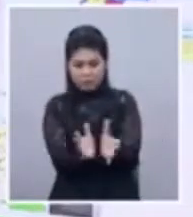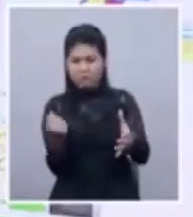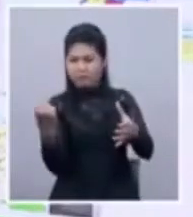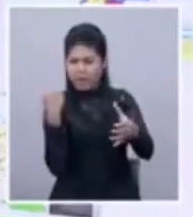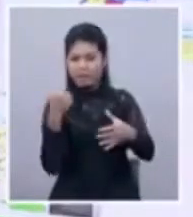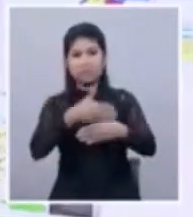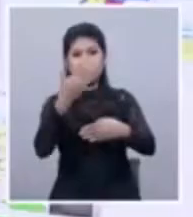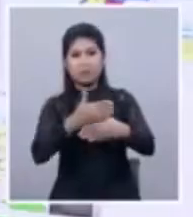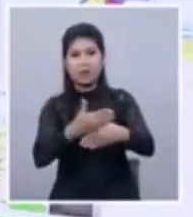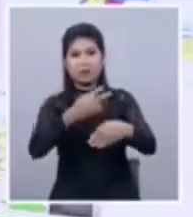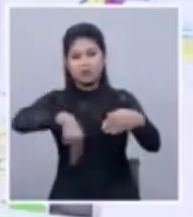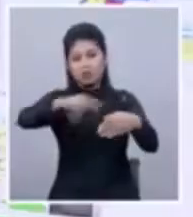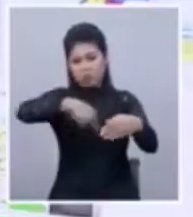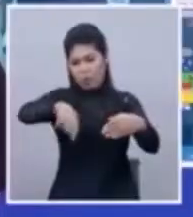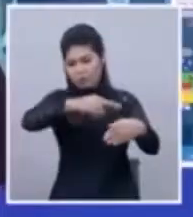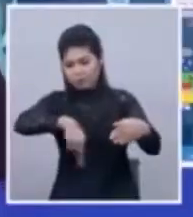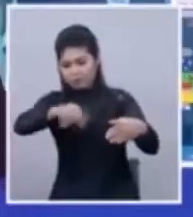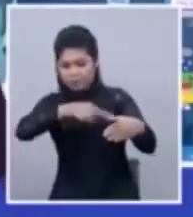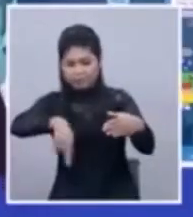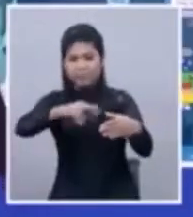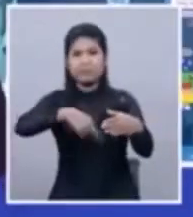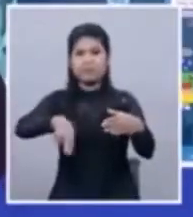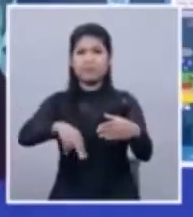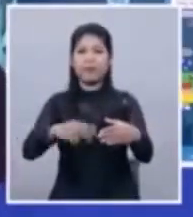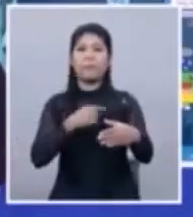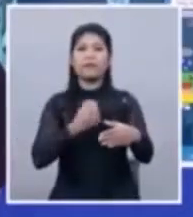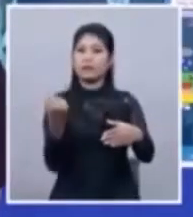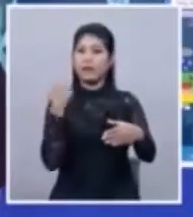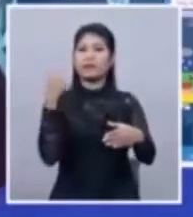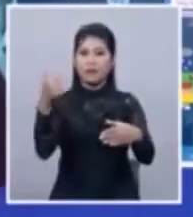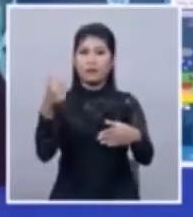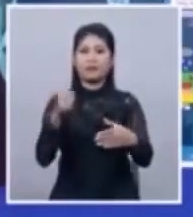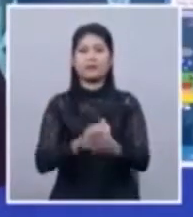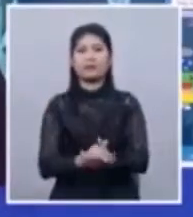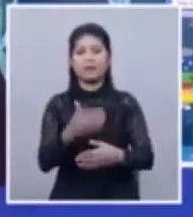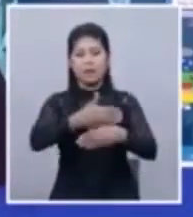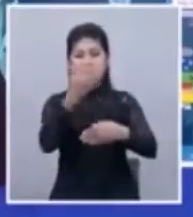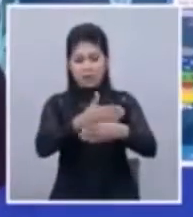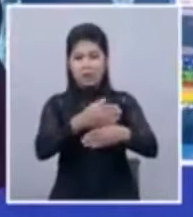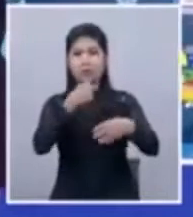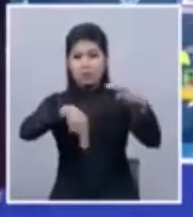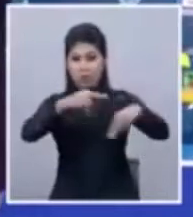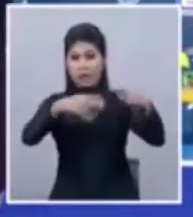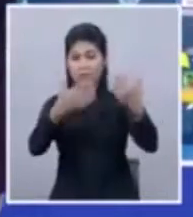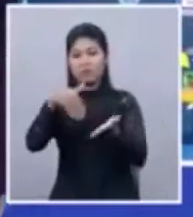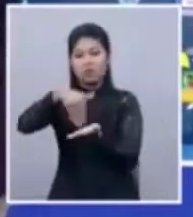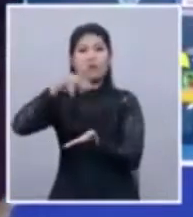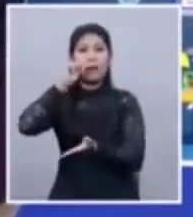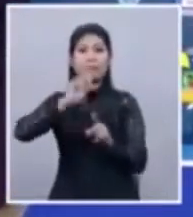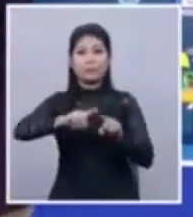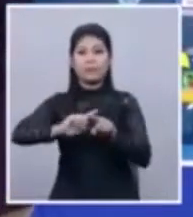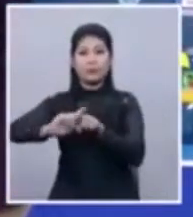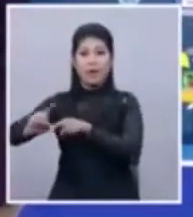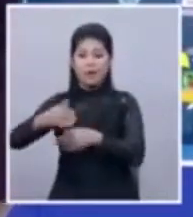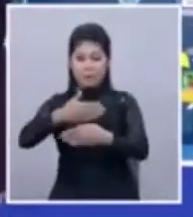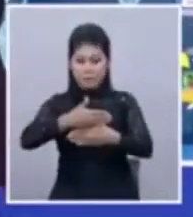ก็ทำการตรวจแบบเอ็กซเรย์เลยนะเพื่อเกิดความมั่นใจหลังจากดูเขื่อนเราก็ดูอาคารชลประทานต่างๆบ